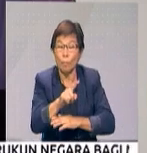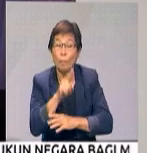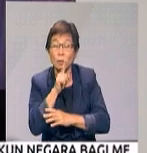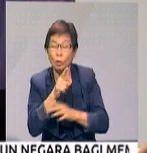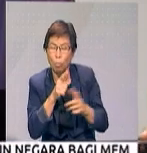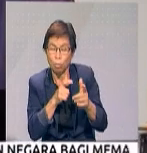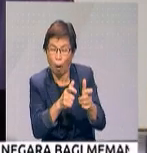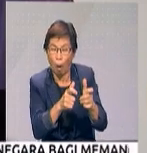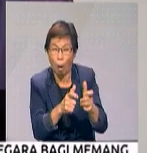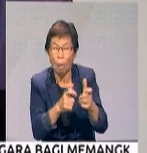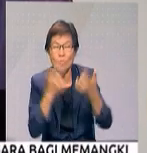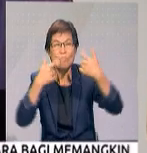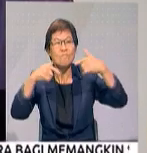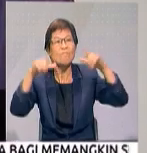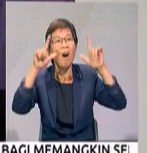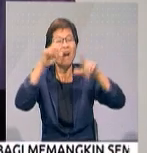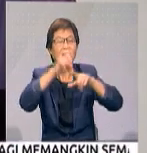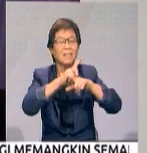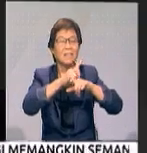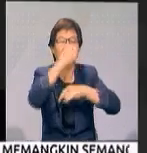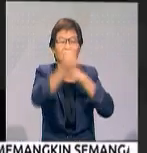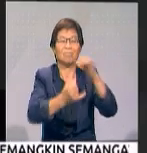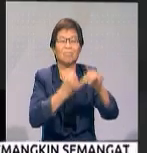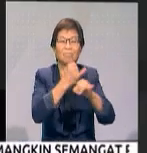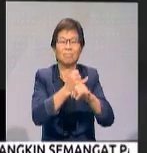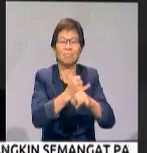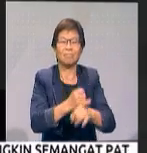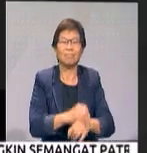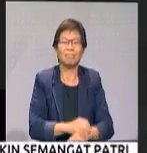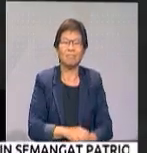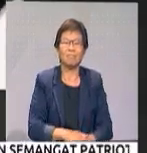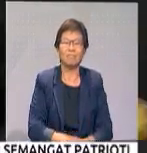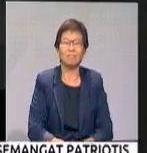olahraga menyerlah di pentas antarabangsa.